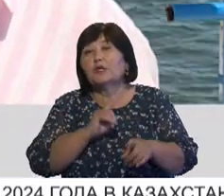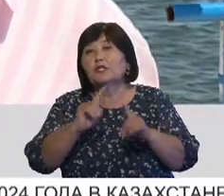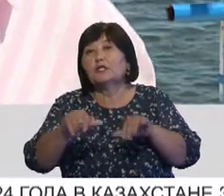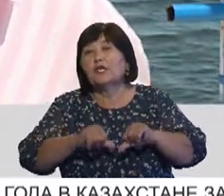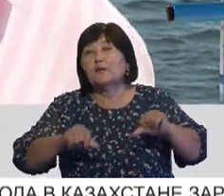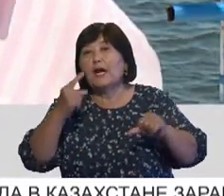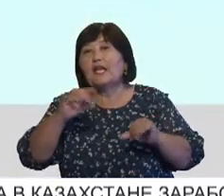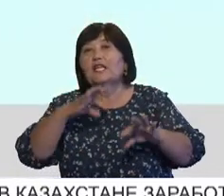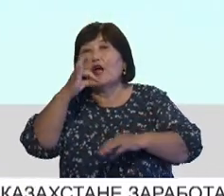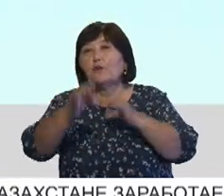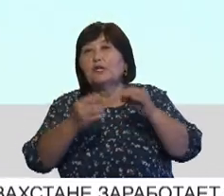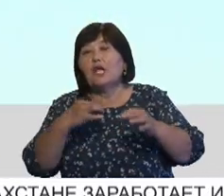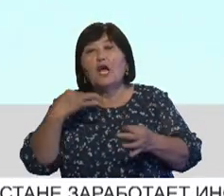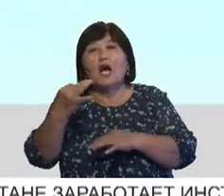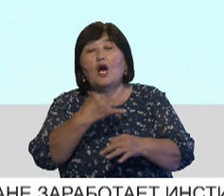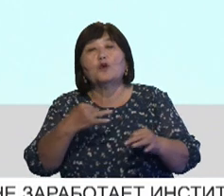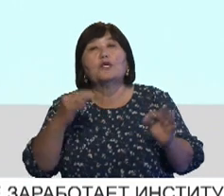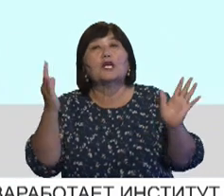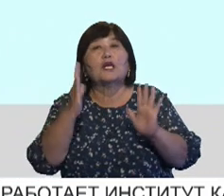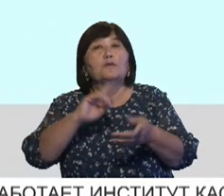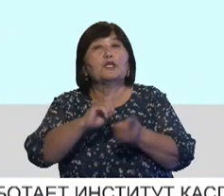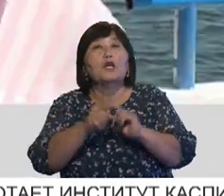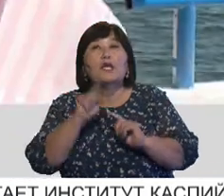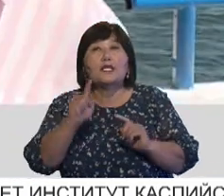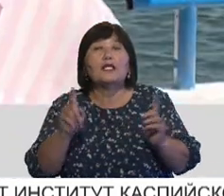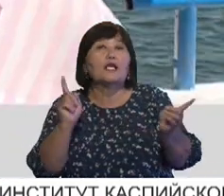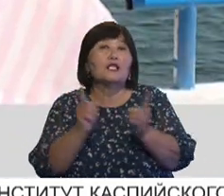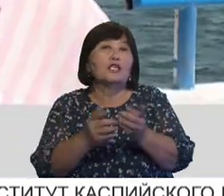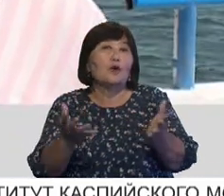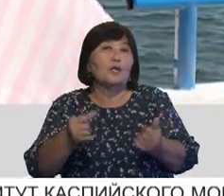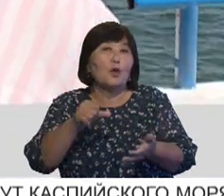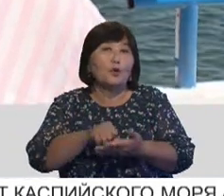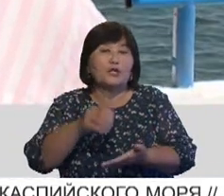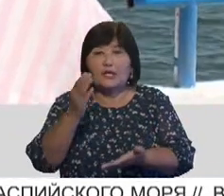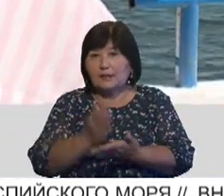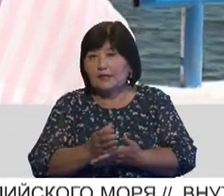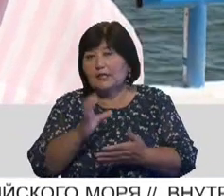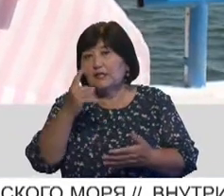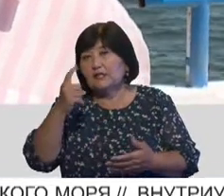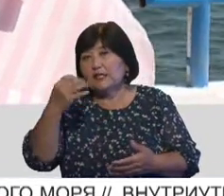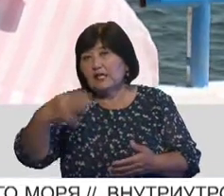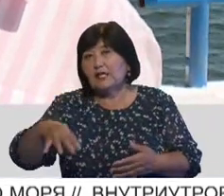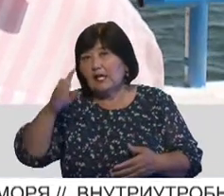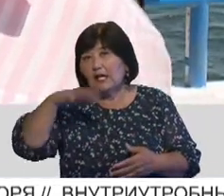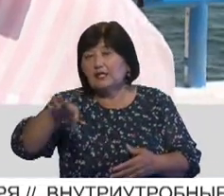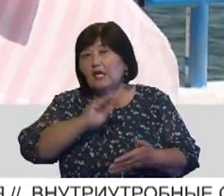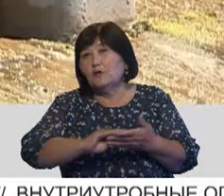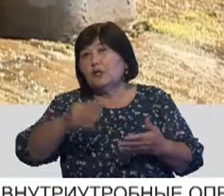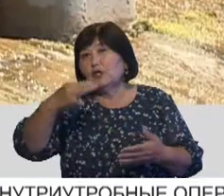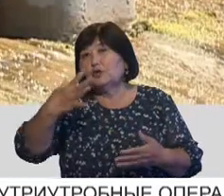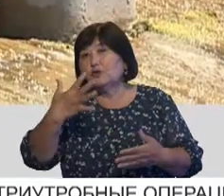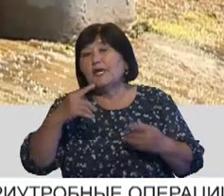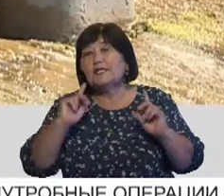«Одна планета» по обсуждению климатических изменений. На этих встречах приняли участие представители 140 стран, подписаны